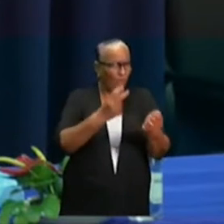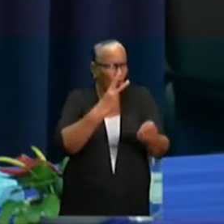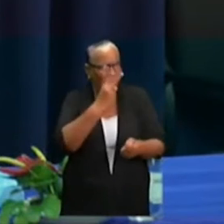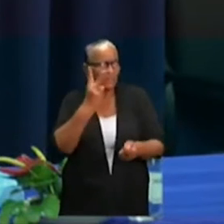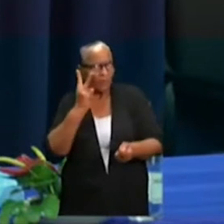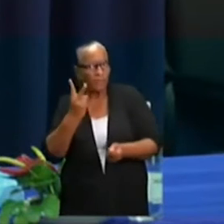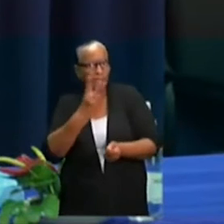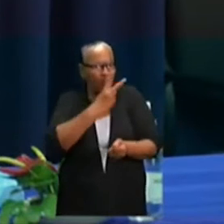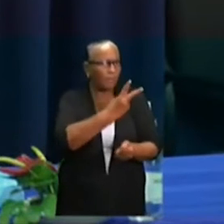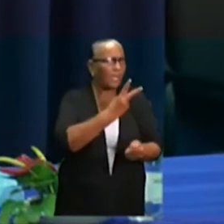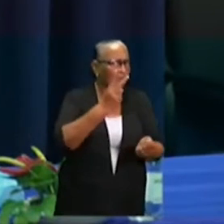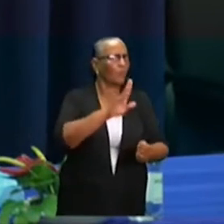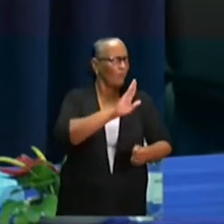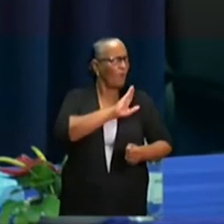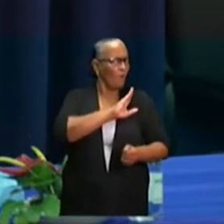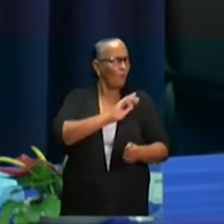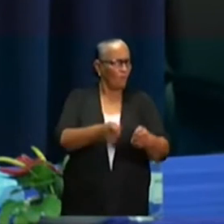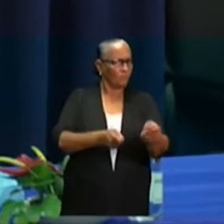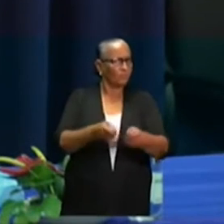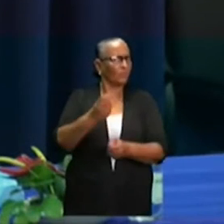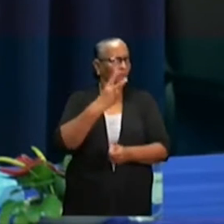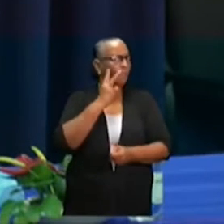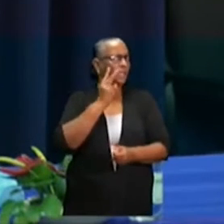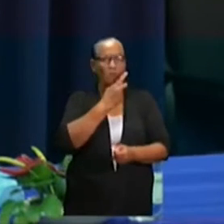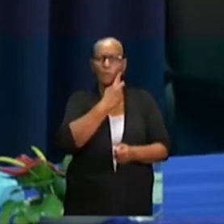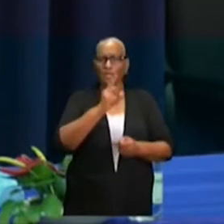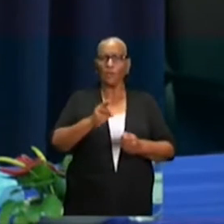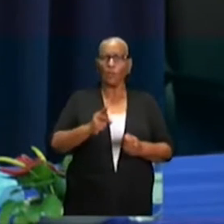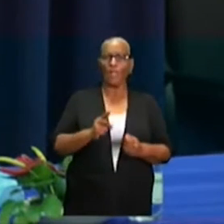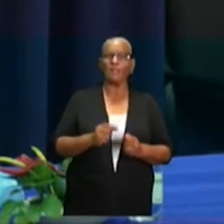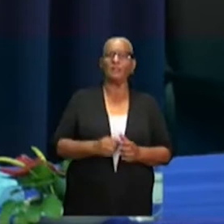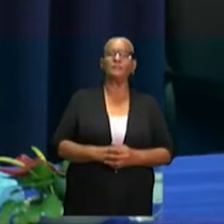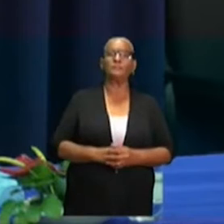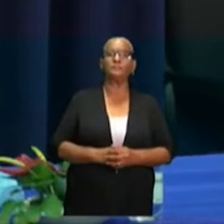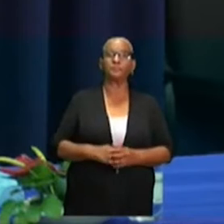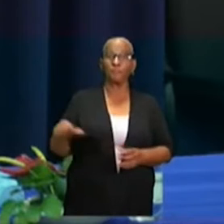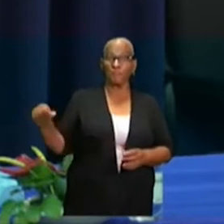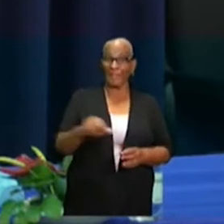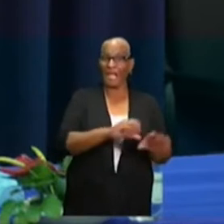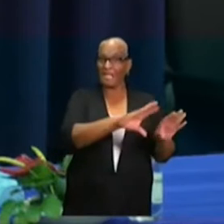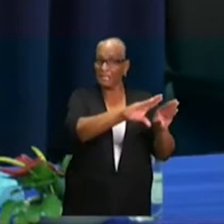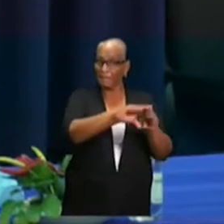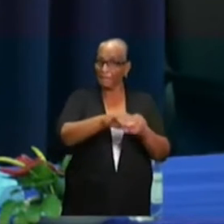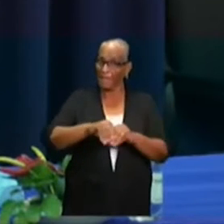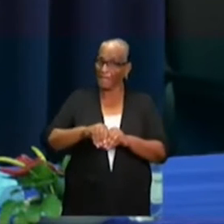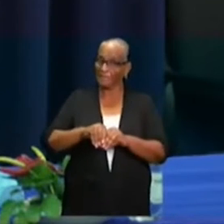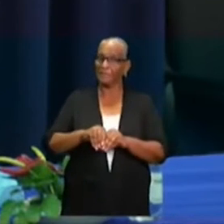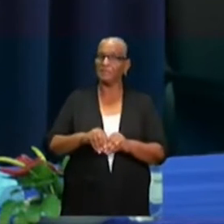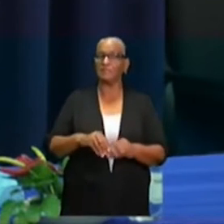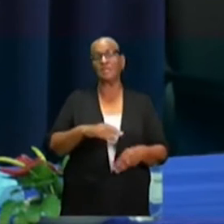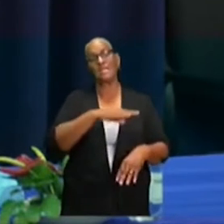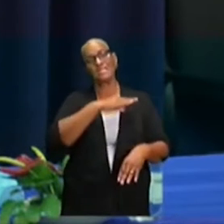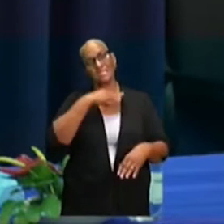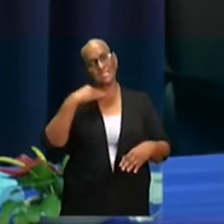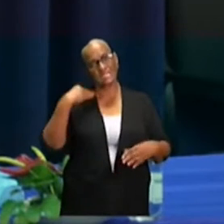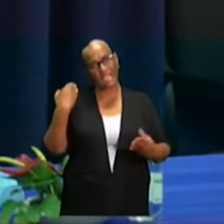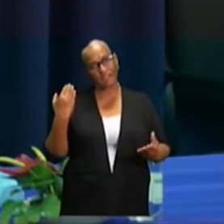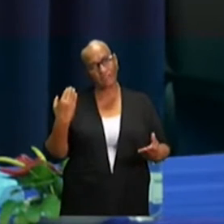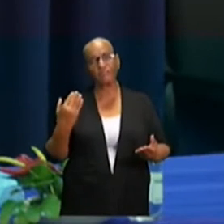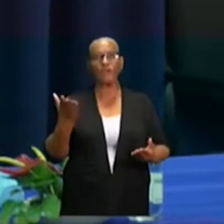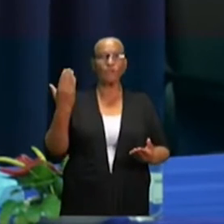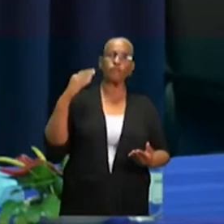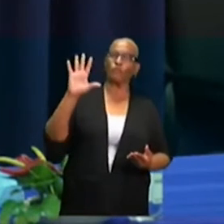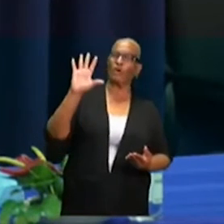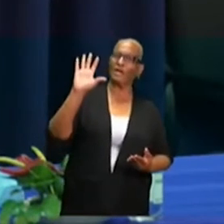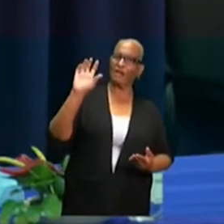geëvalueerd worden. En dit is wel ook een van de maatregelen. Een andere maatregel is dat het uitvaarten en rouwzittingen gesteld waren op